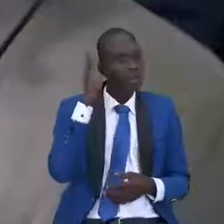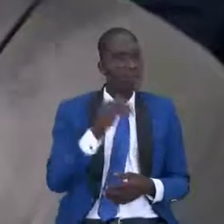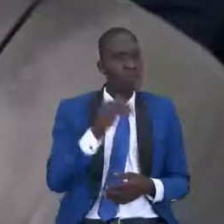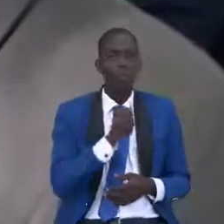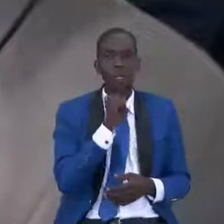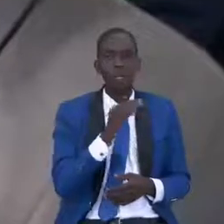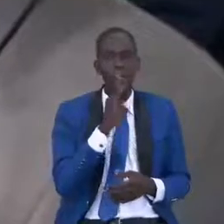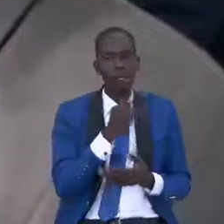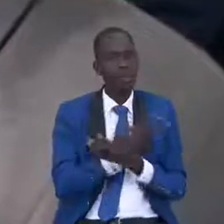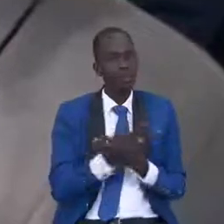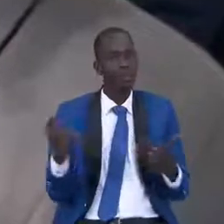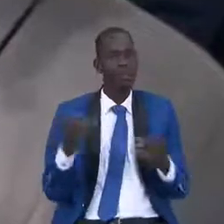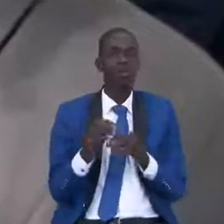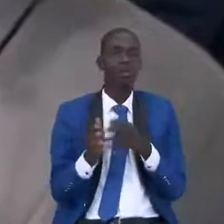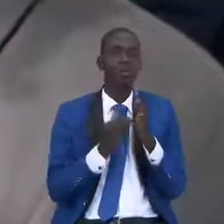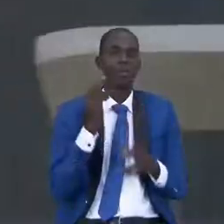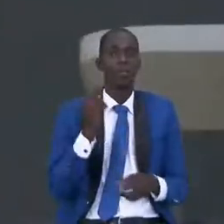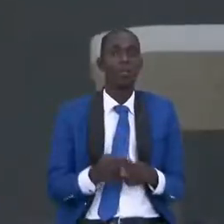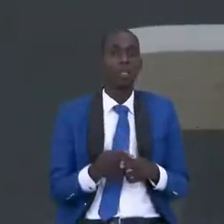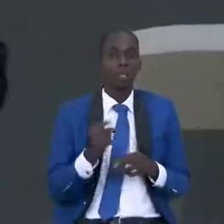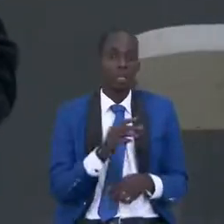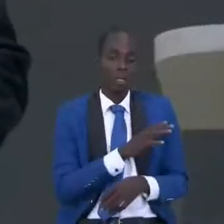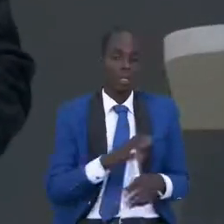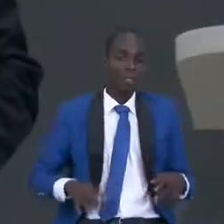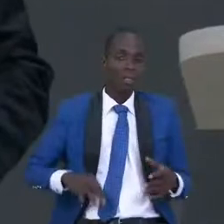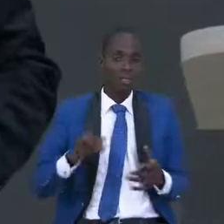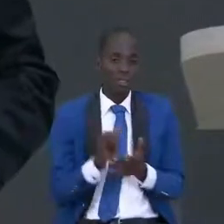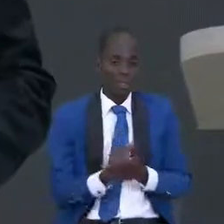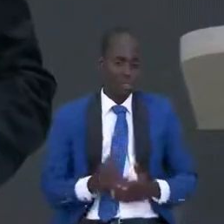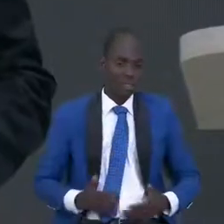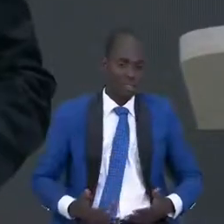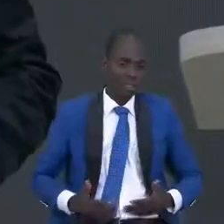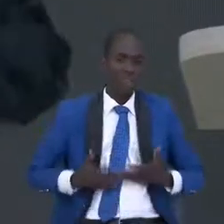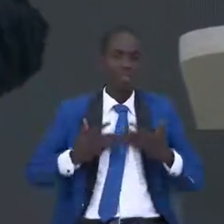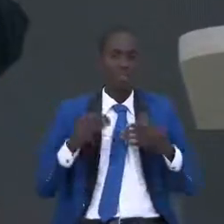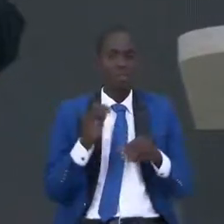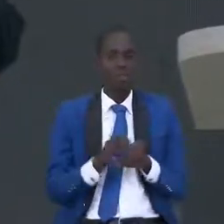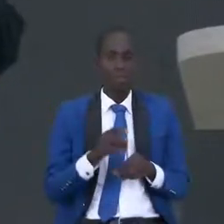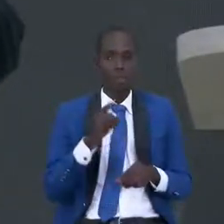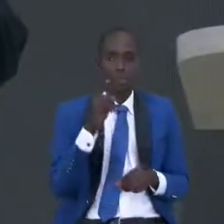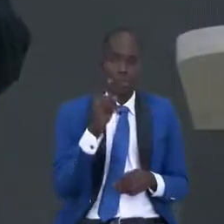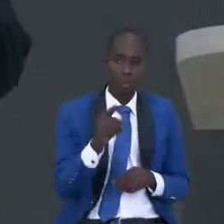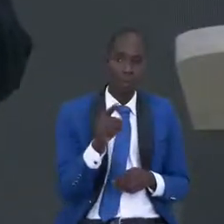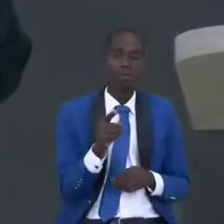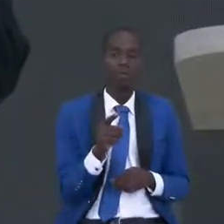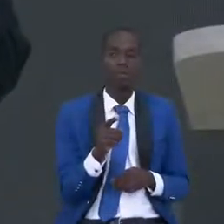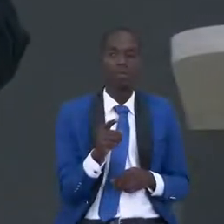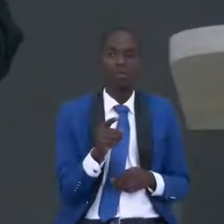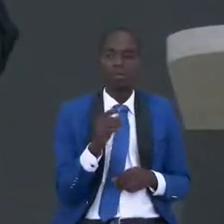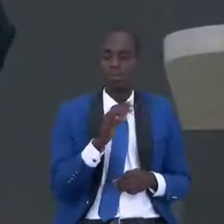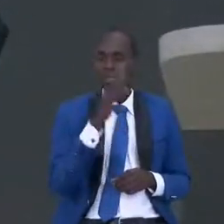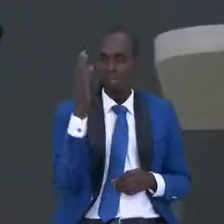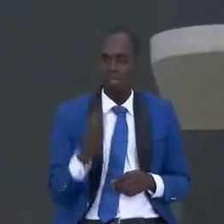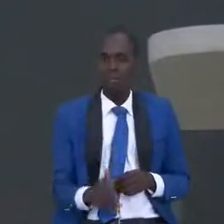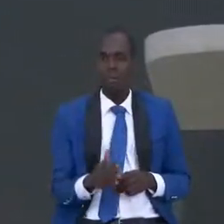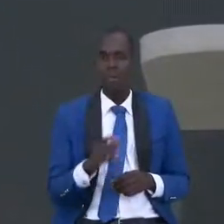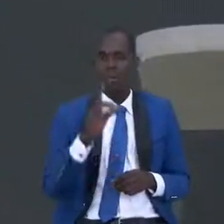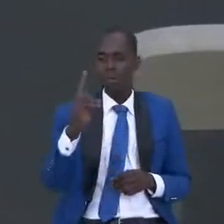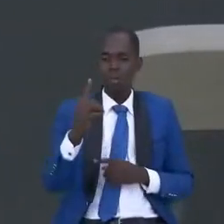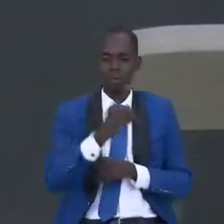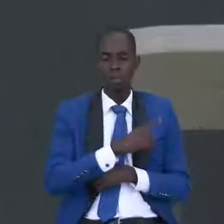échouer. Le Christ qui vit en toi, jamais n'a jamais